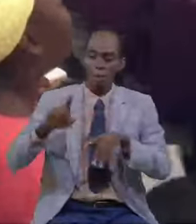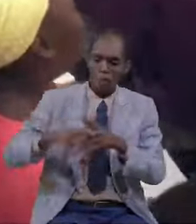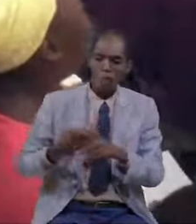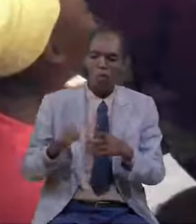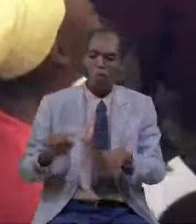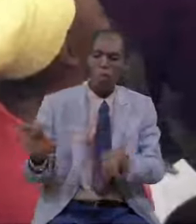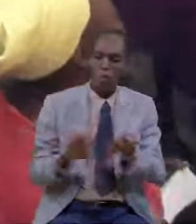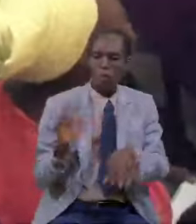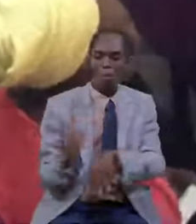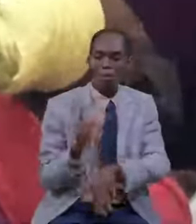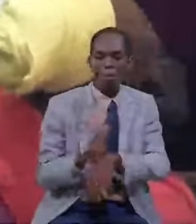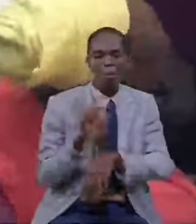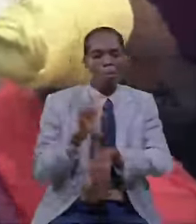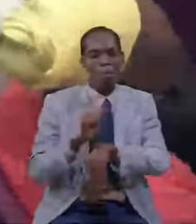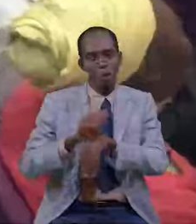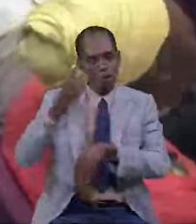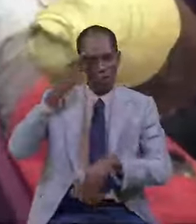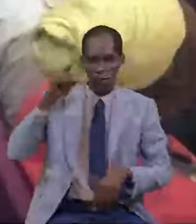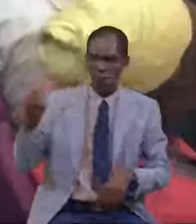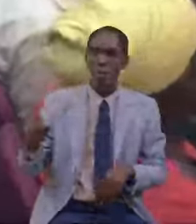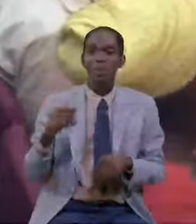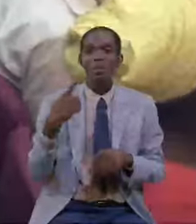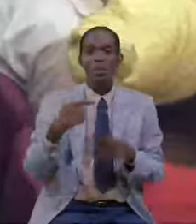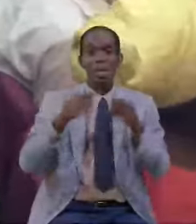dis, ils vont vous rendre service.